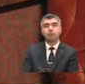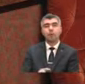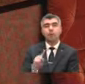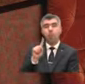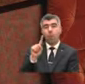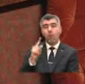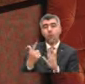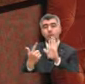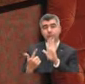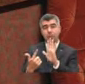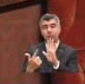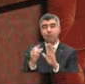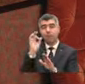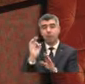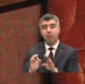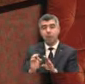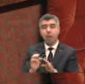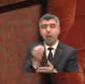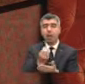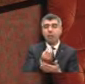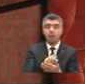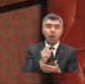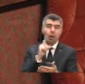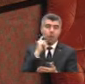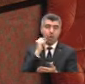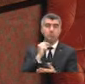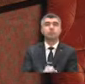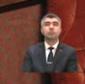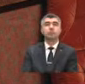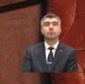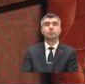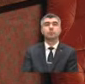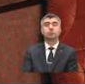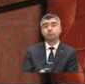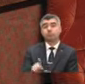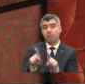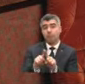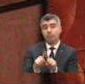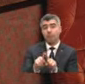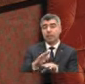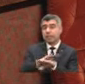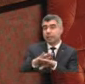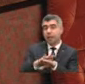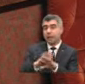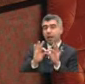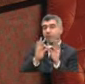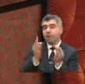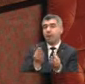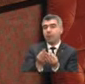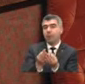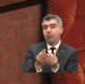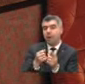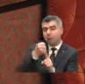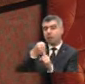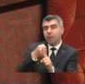71% ديالها ذكور، يعني كتمس الذكور. ولهذا فالسياسة الأسرية التي نحن بصدد الاشتغال